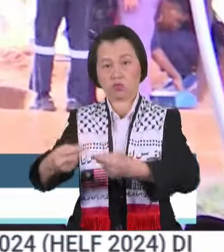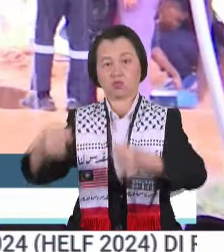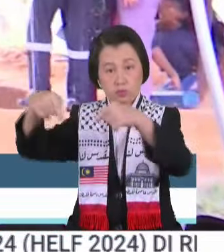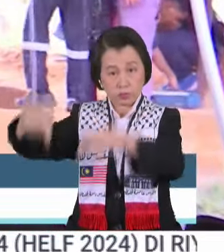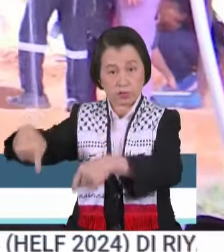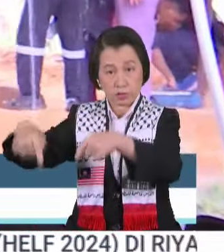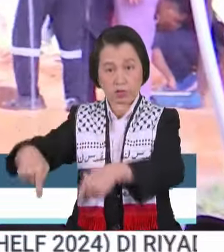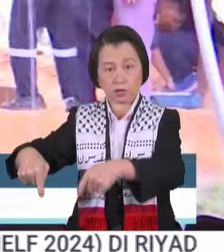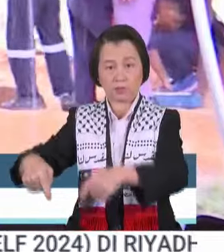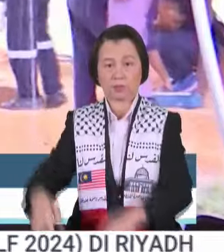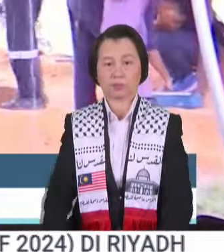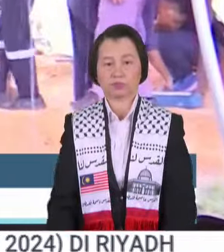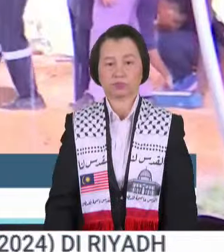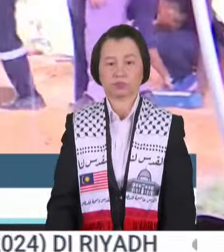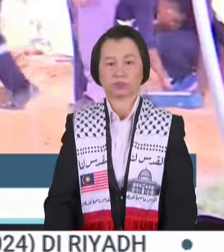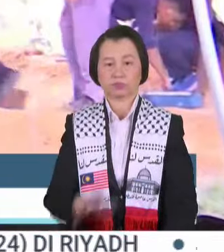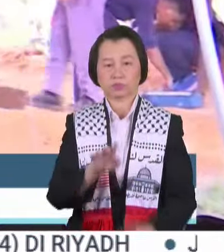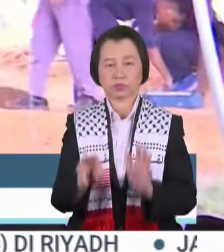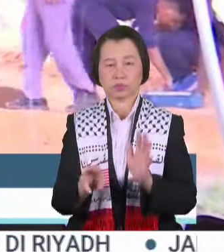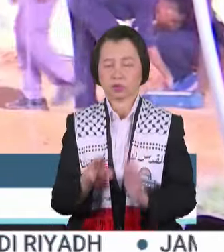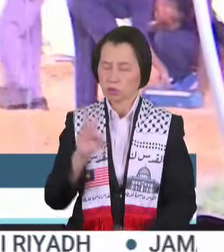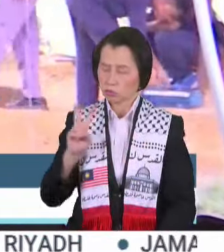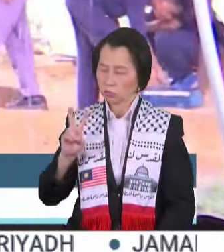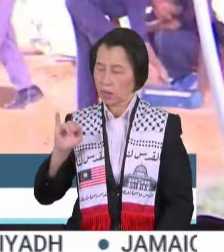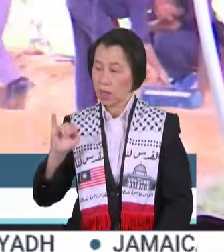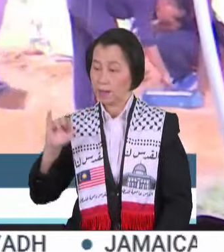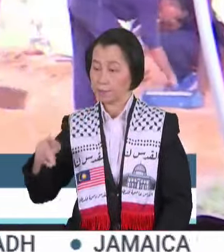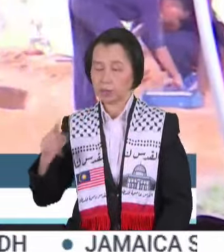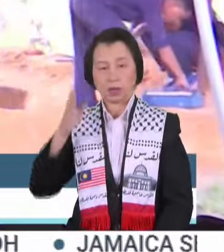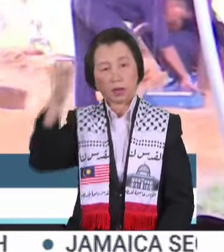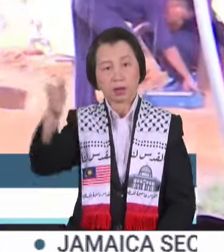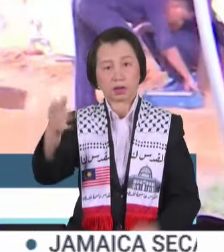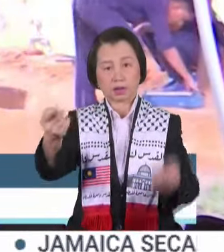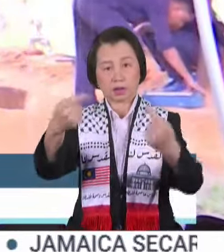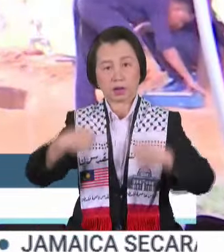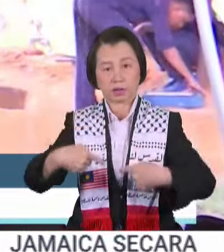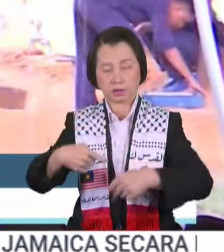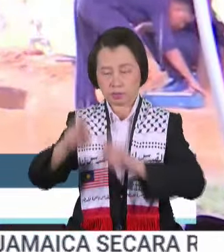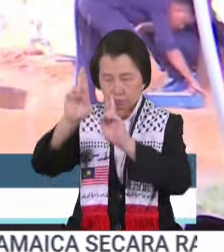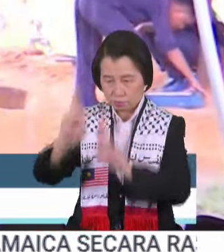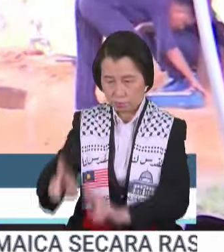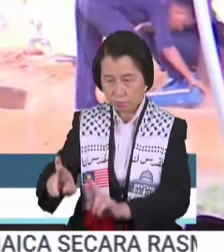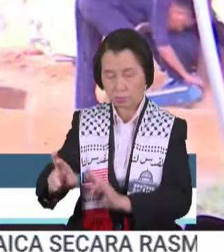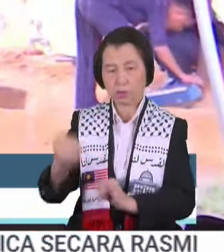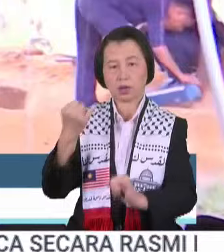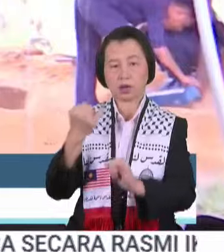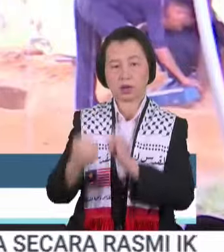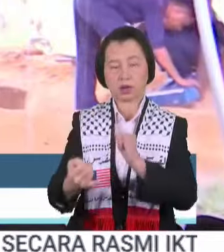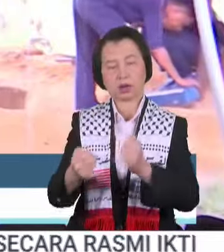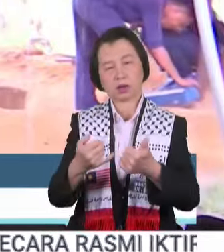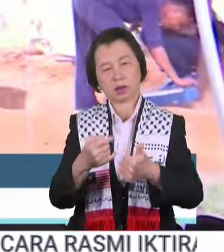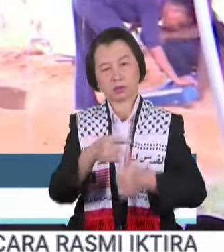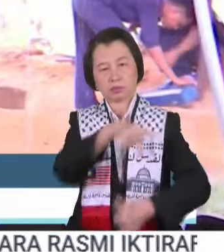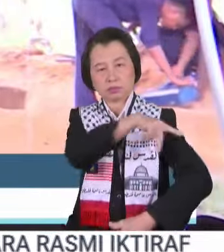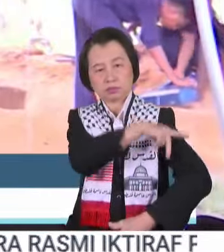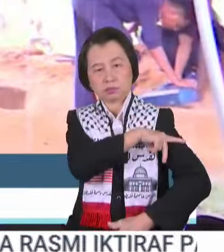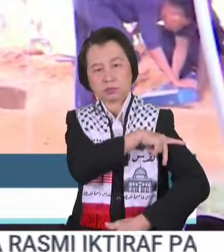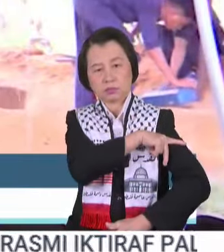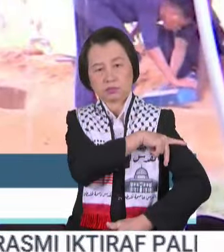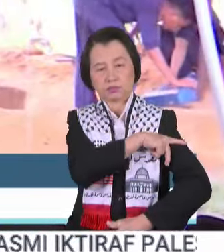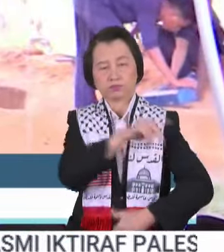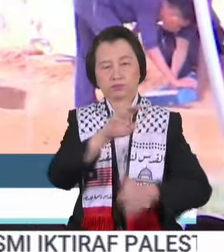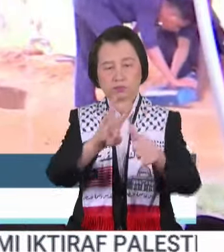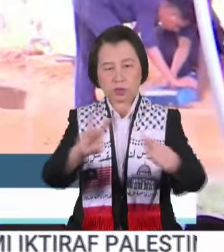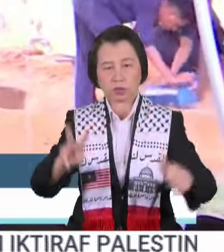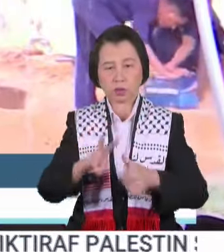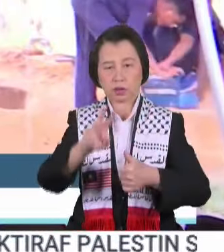ini. Antara kenamaan yang dijangka hadir memberi perkhidmatan terakhir ialah Panglima